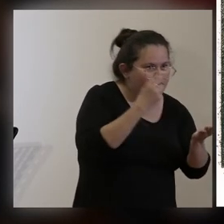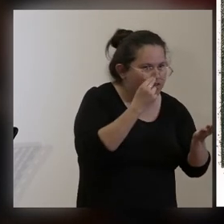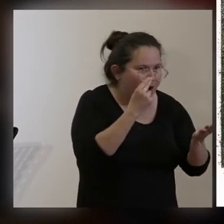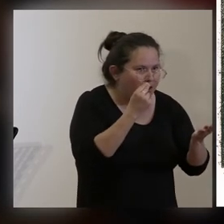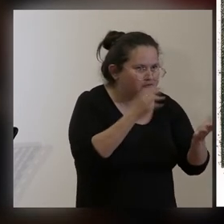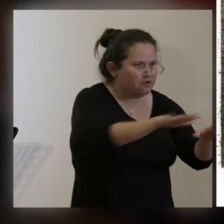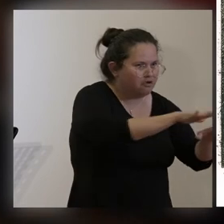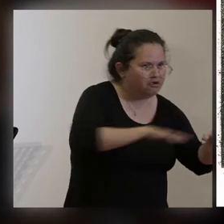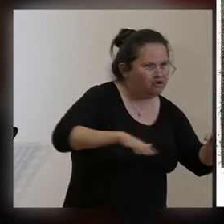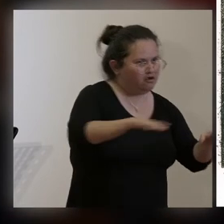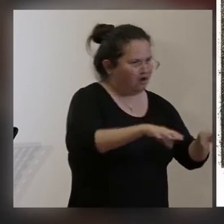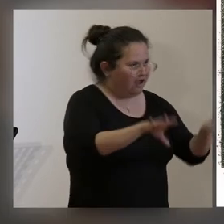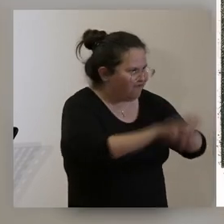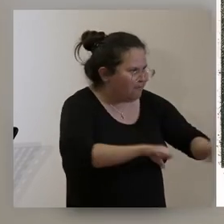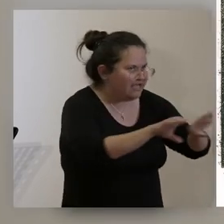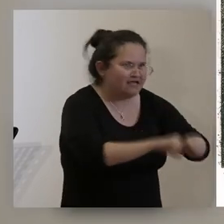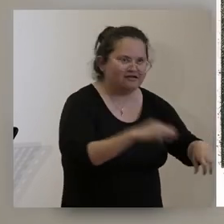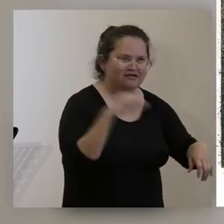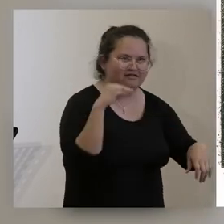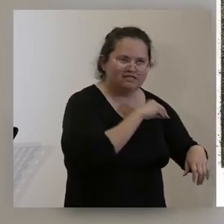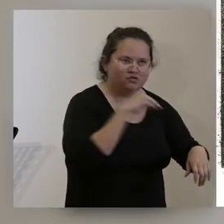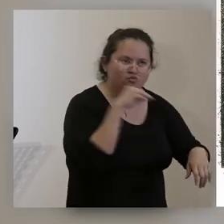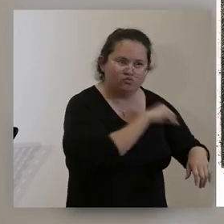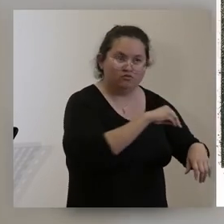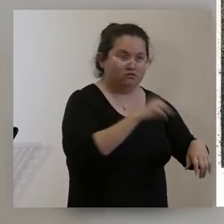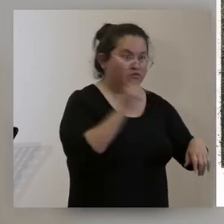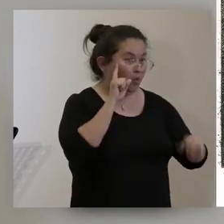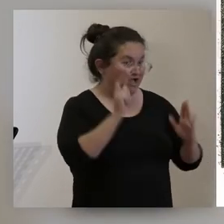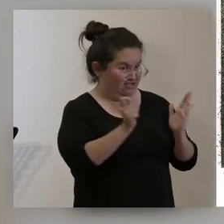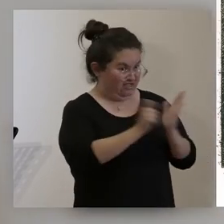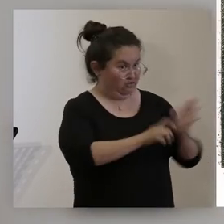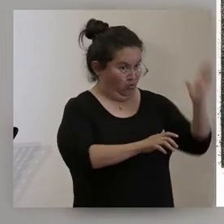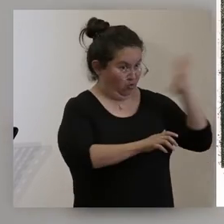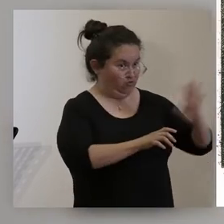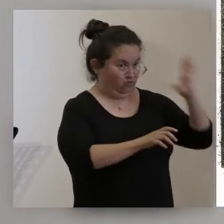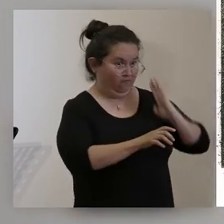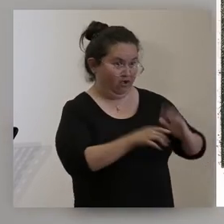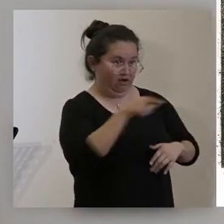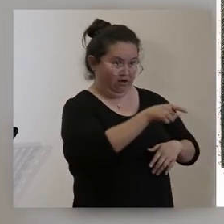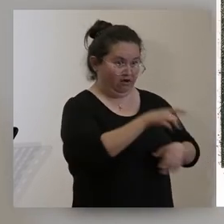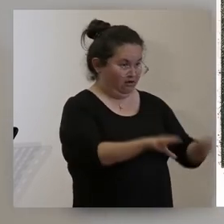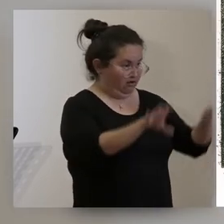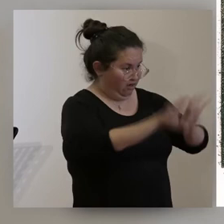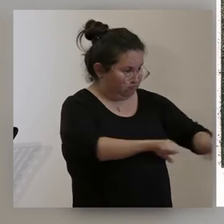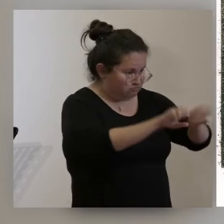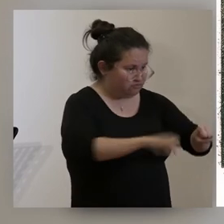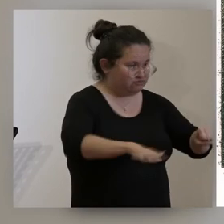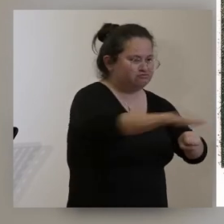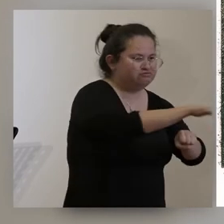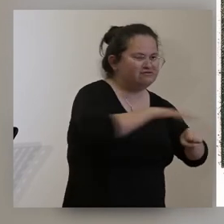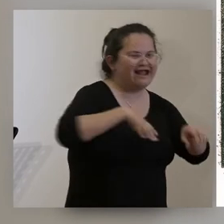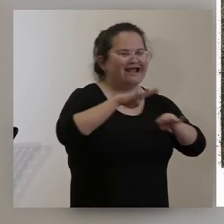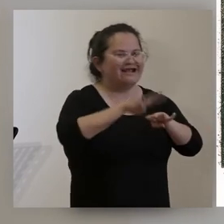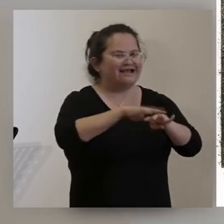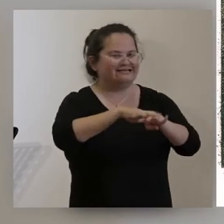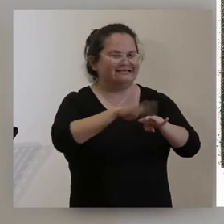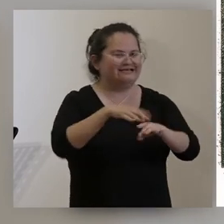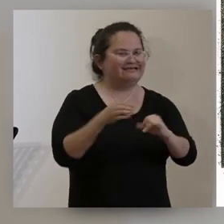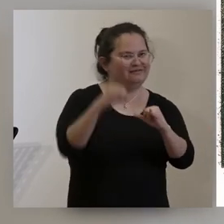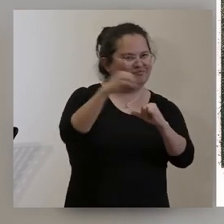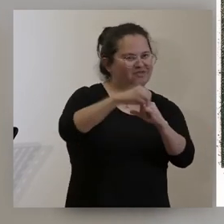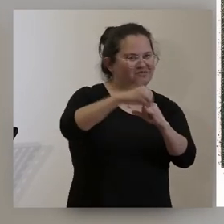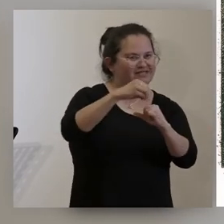fabrique ces toiles dans les îles de Nantes, tout proche de Pierre-Mille. Enfin, dernière